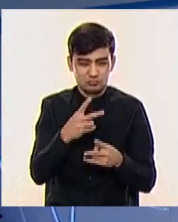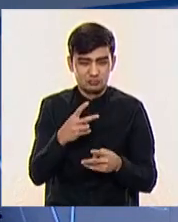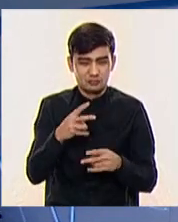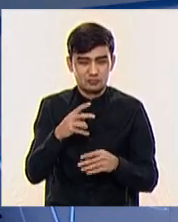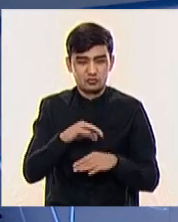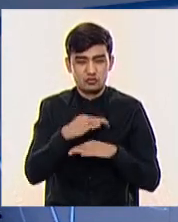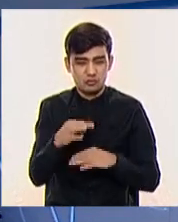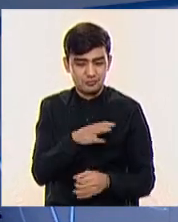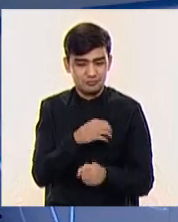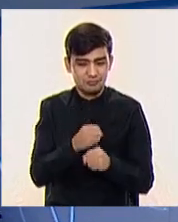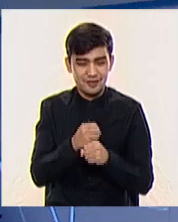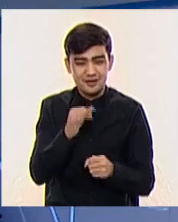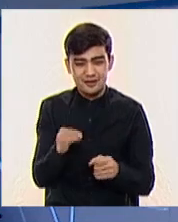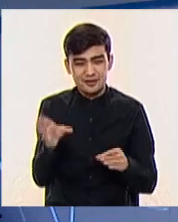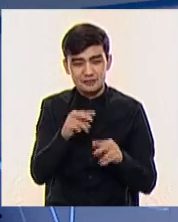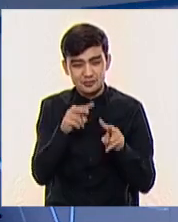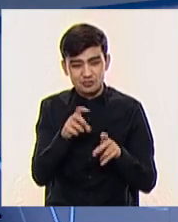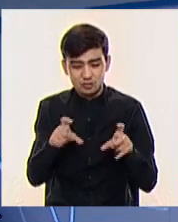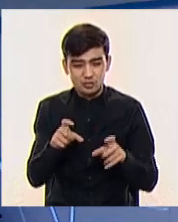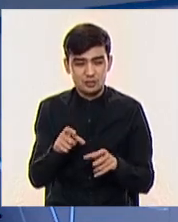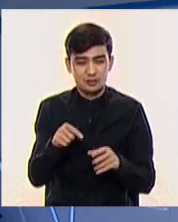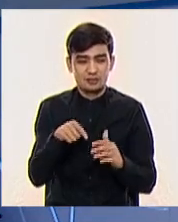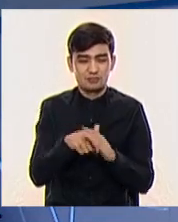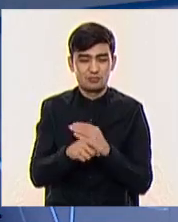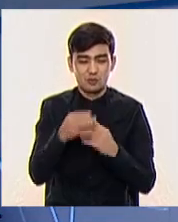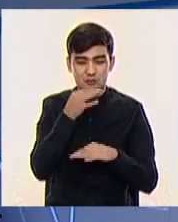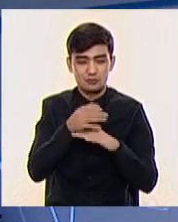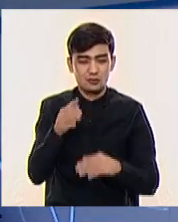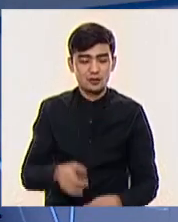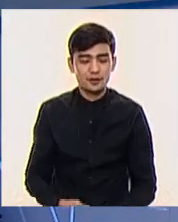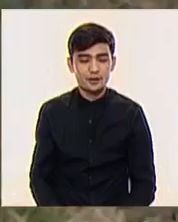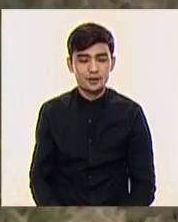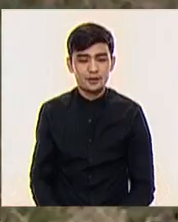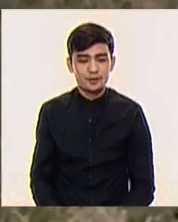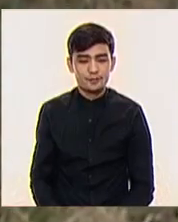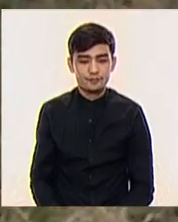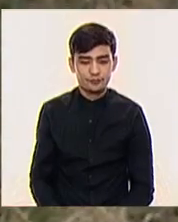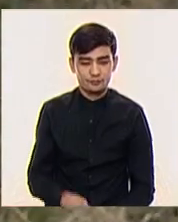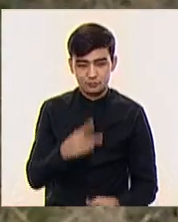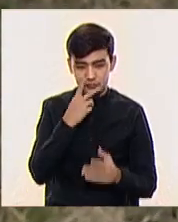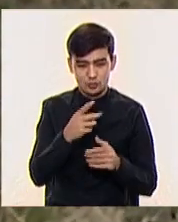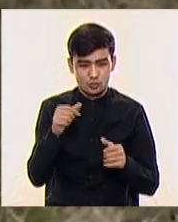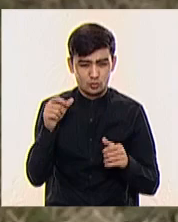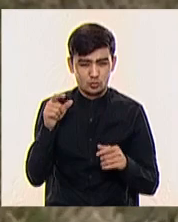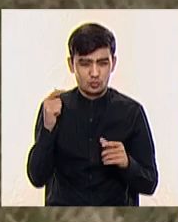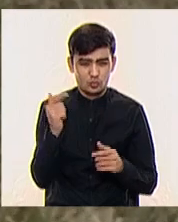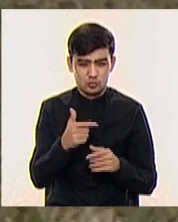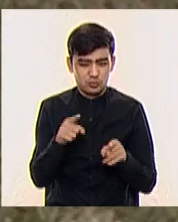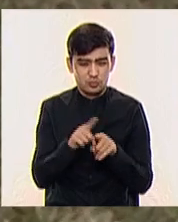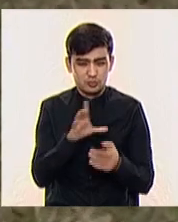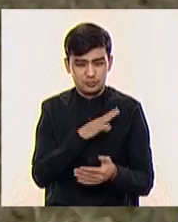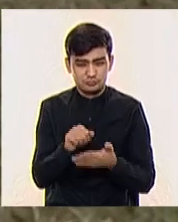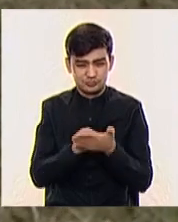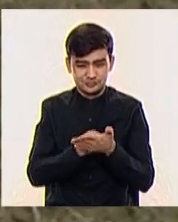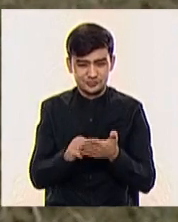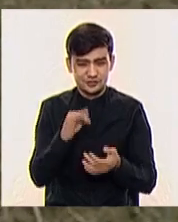по инициативе смотрителя кладбища. Бахром Абдуллаев с подробностями. Посмотрите, как грубо стирали, зачем.